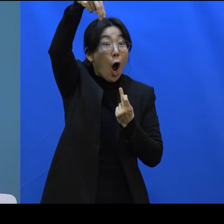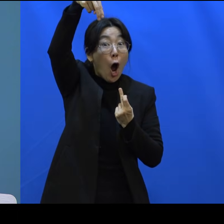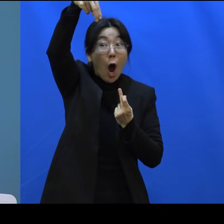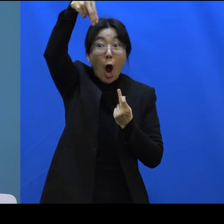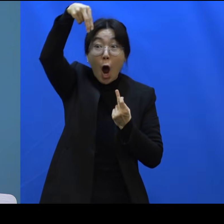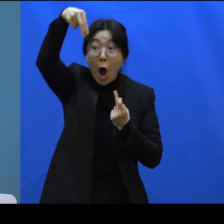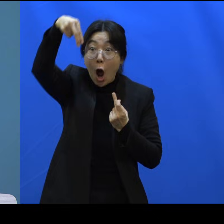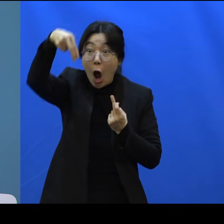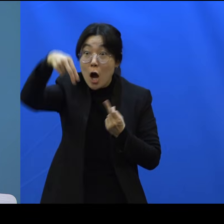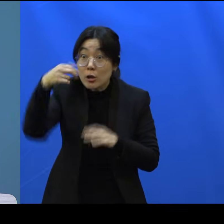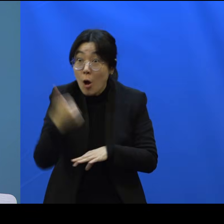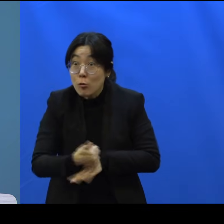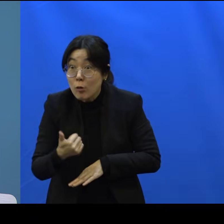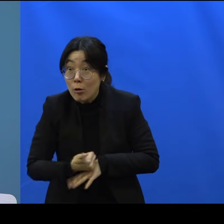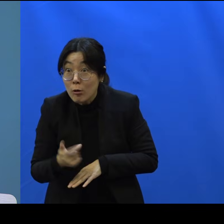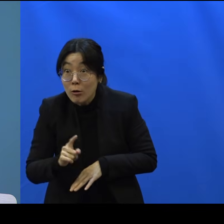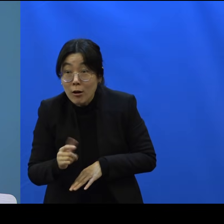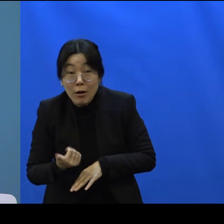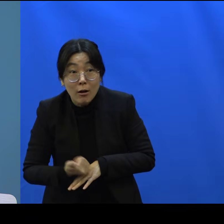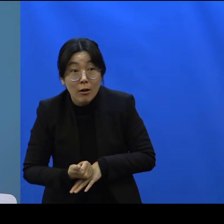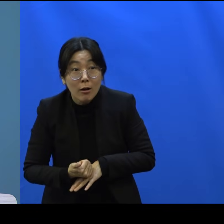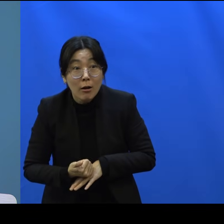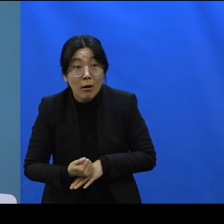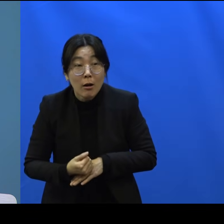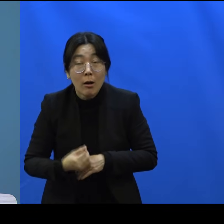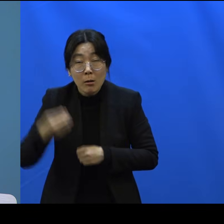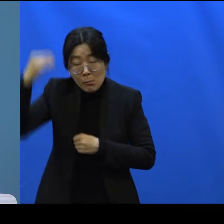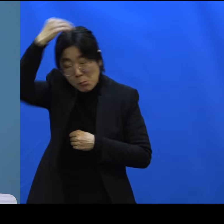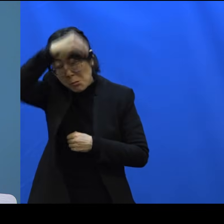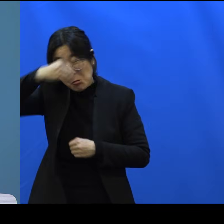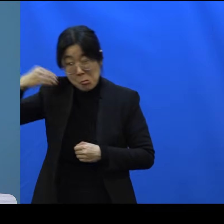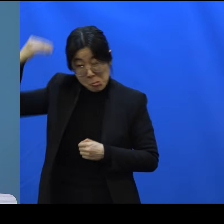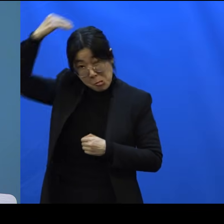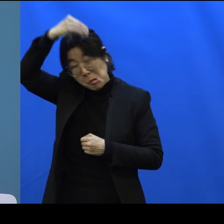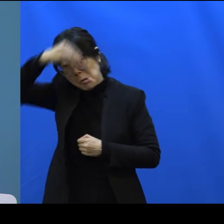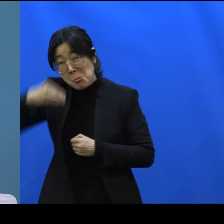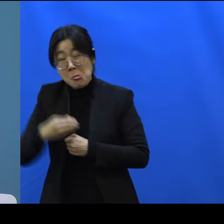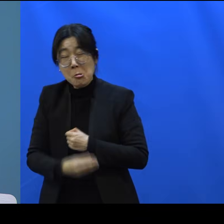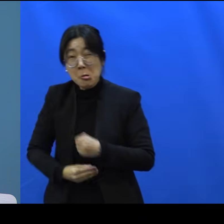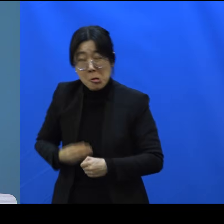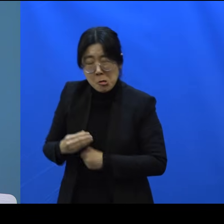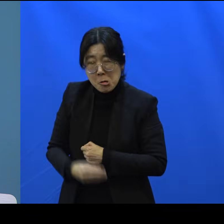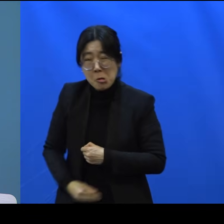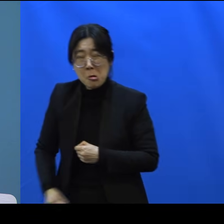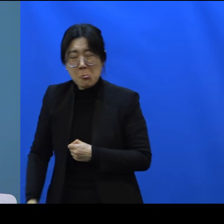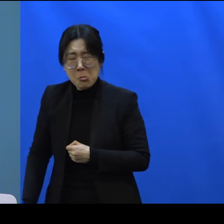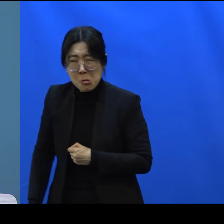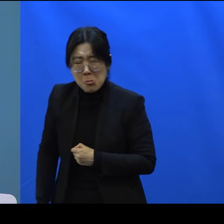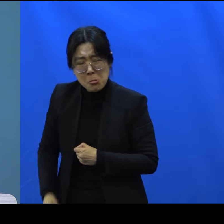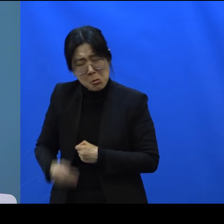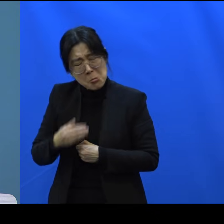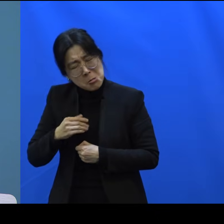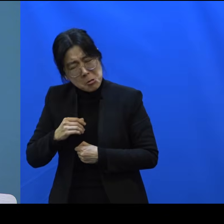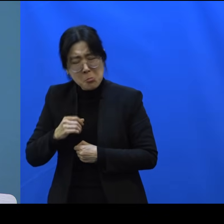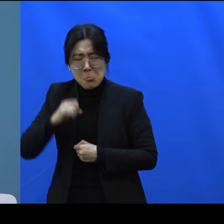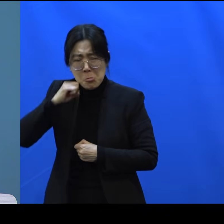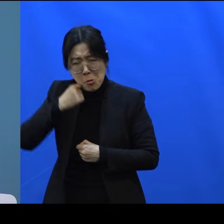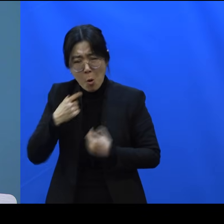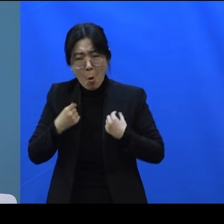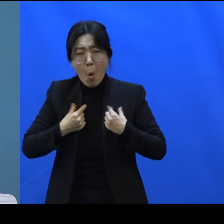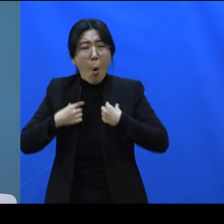아니에요. 일평생 어떤 사람은 자기의 존재를 모르는 거예요. 자기가 뭐 대단한 줄 알고 자기가 대단한 뭘 할 수 있는